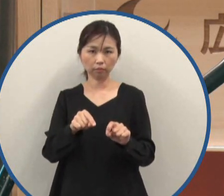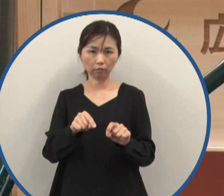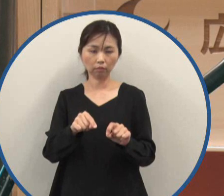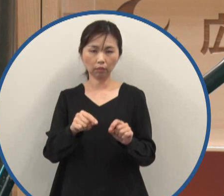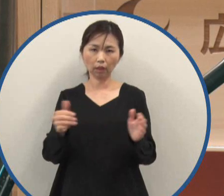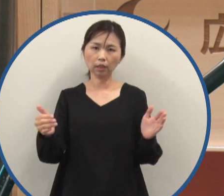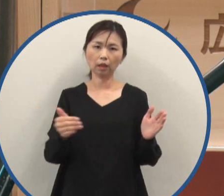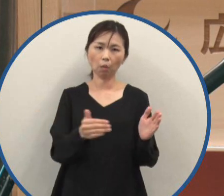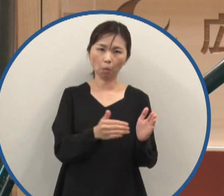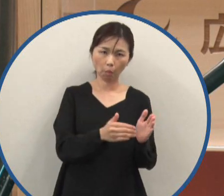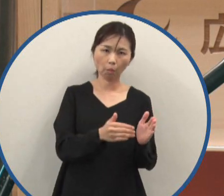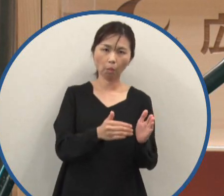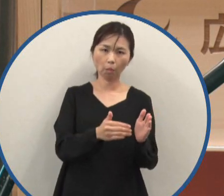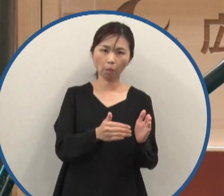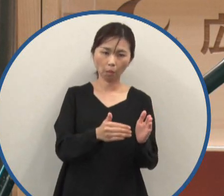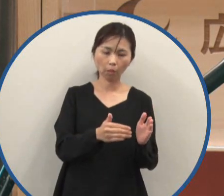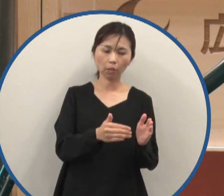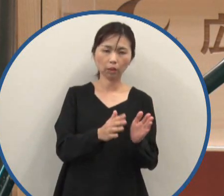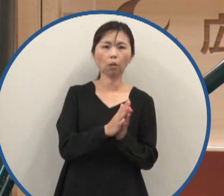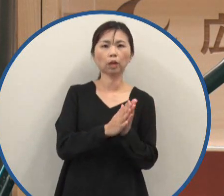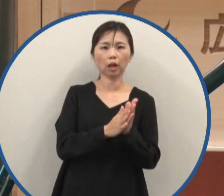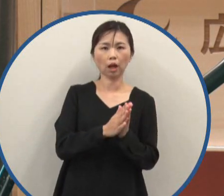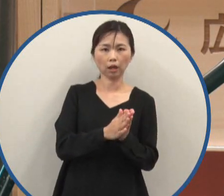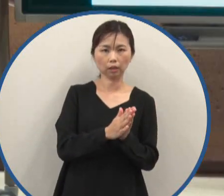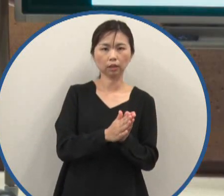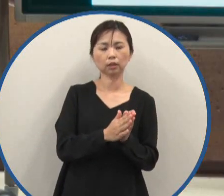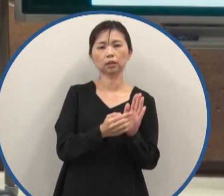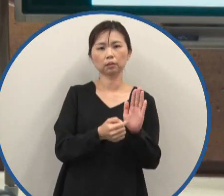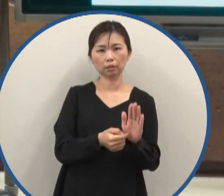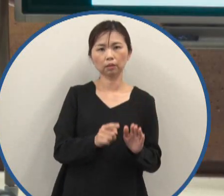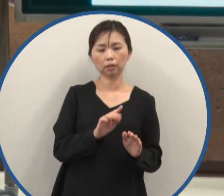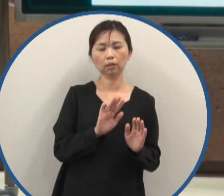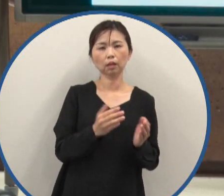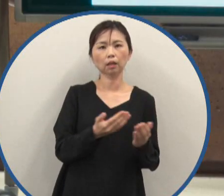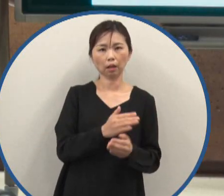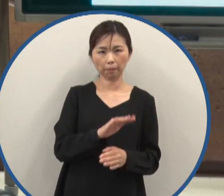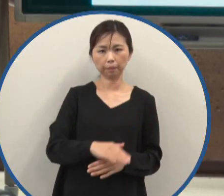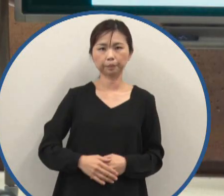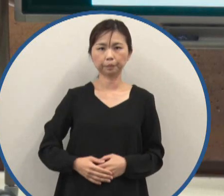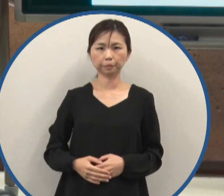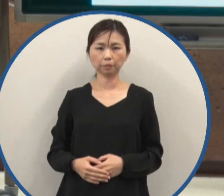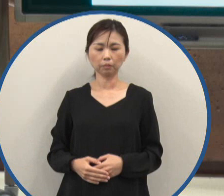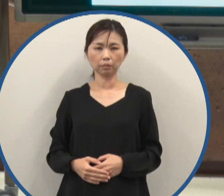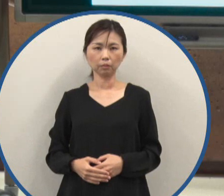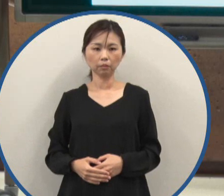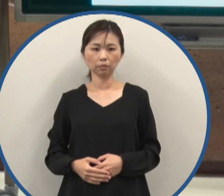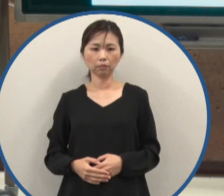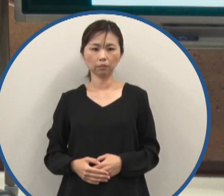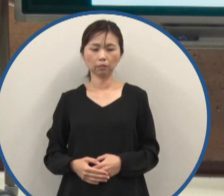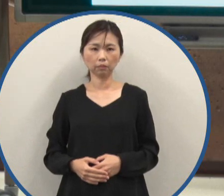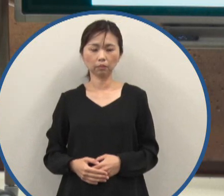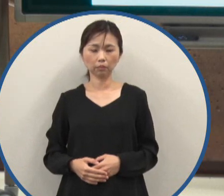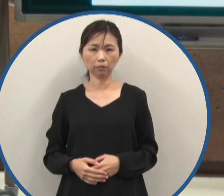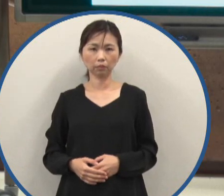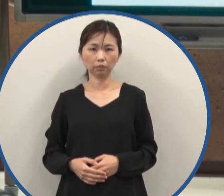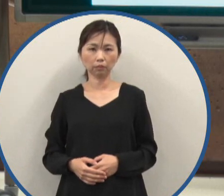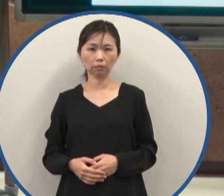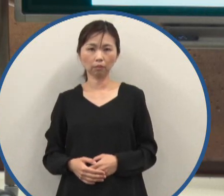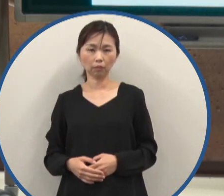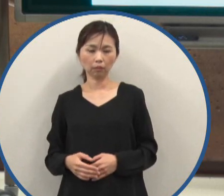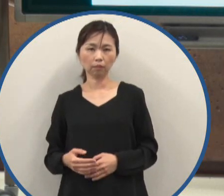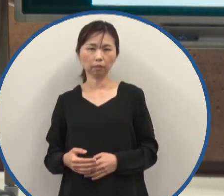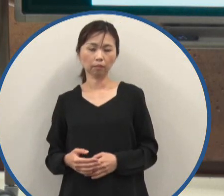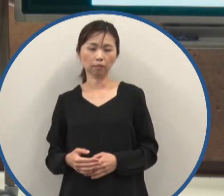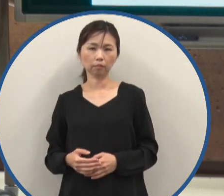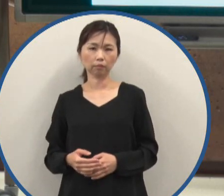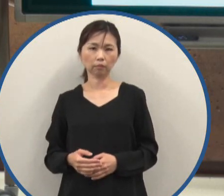最終週になってしまったということです。 それともう一点ですね、先ほど出ましたその入場制限なんですけ